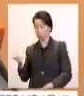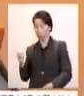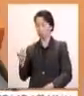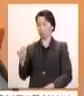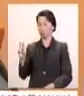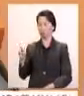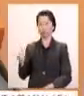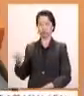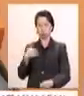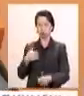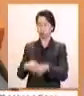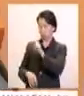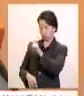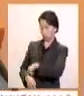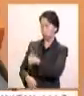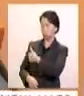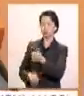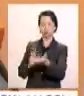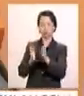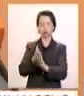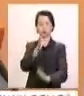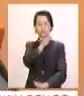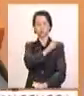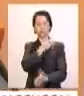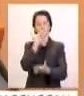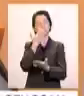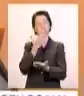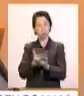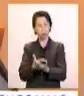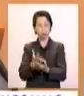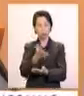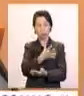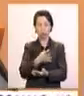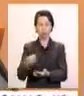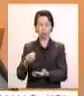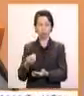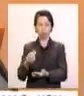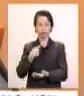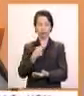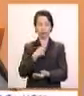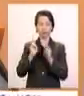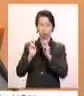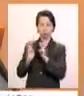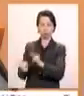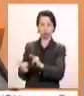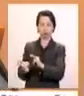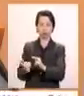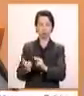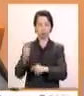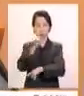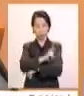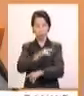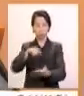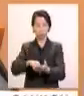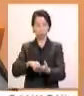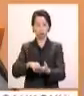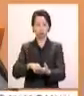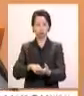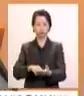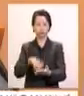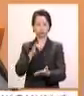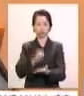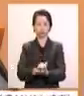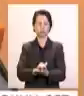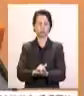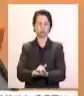mempunyai ciri-ciri untuk jadi jurulatih yang baik, dan kita nampak pada hari ini